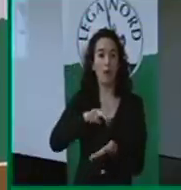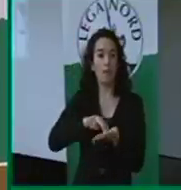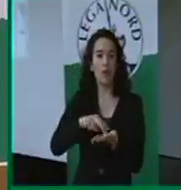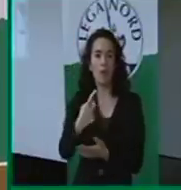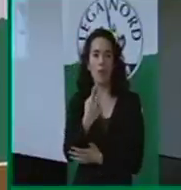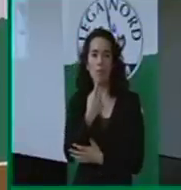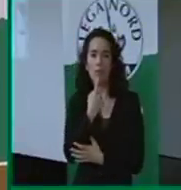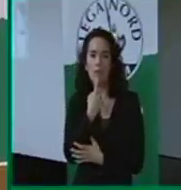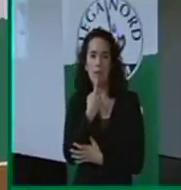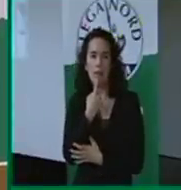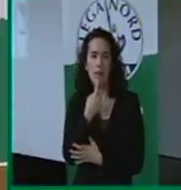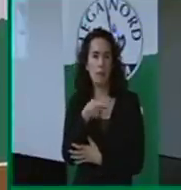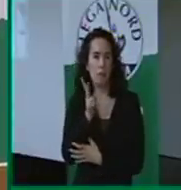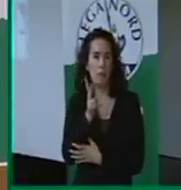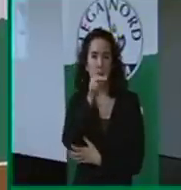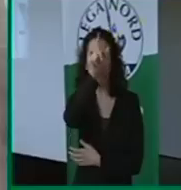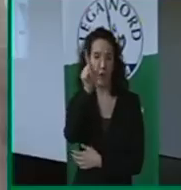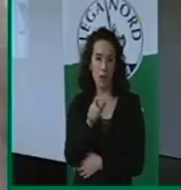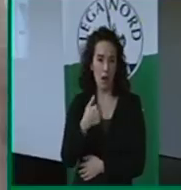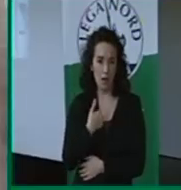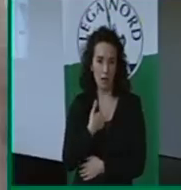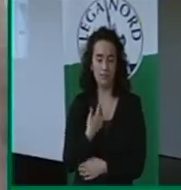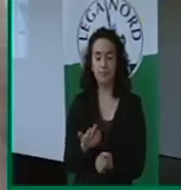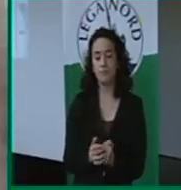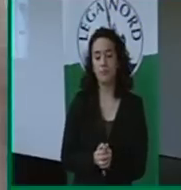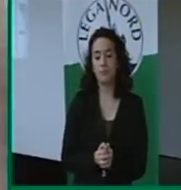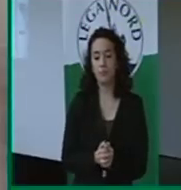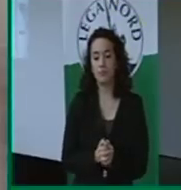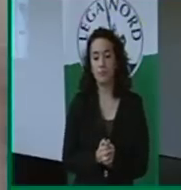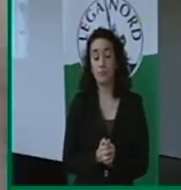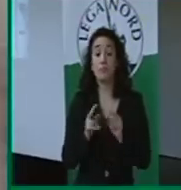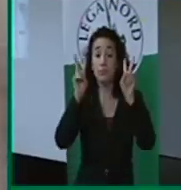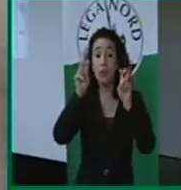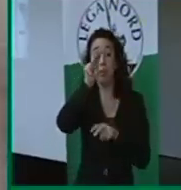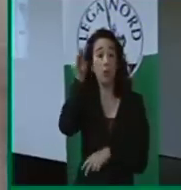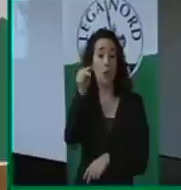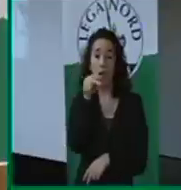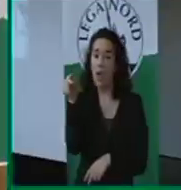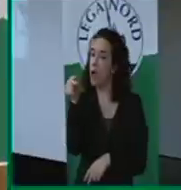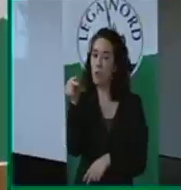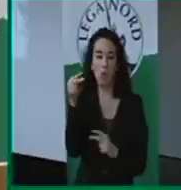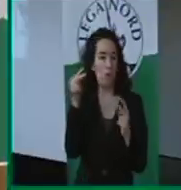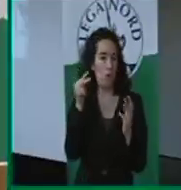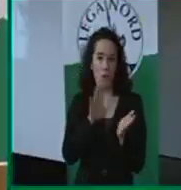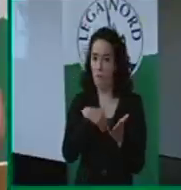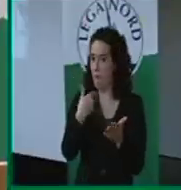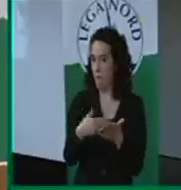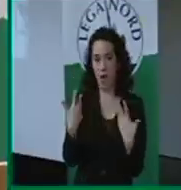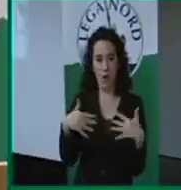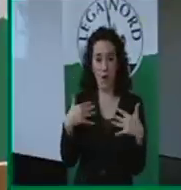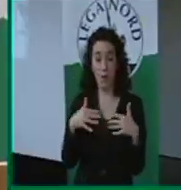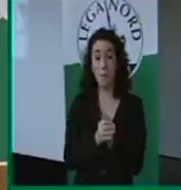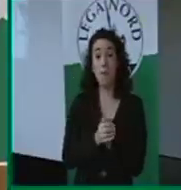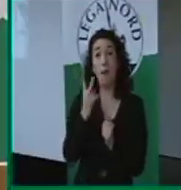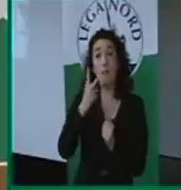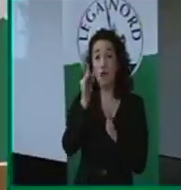noi perché a questo punto il tema dell'Euro è fondamentale vi dico solo alcune cifre vado a